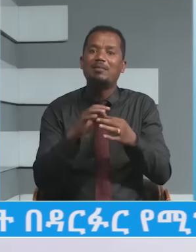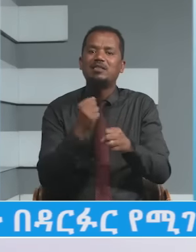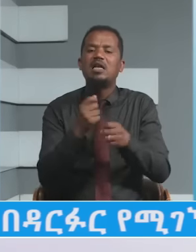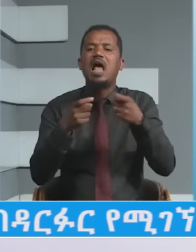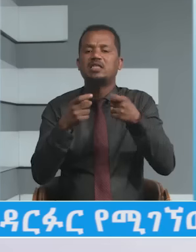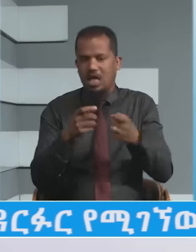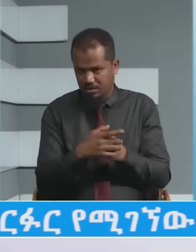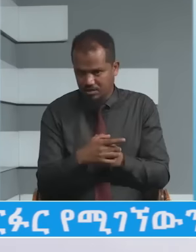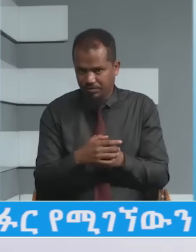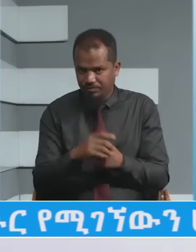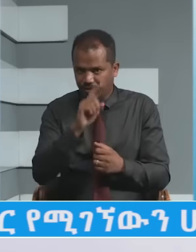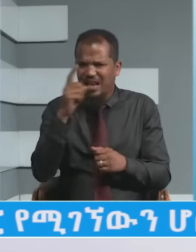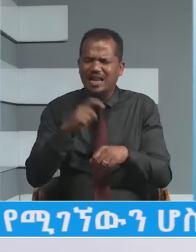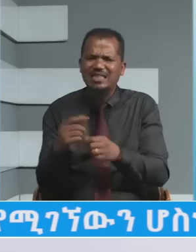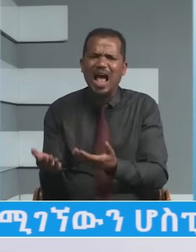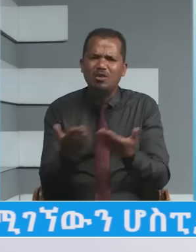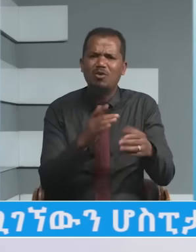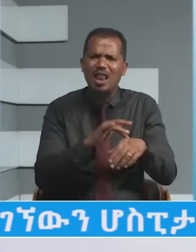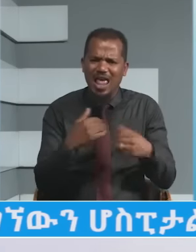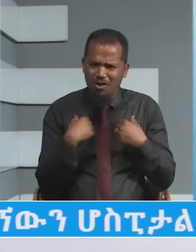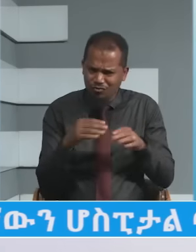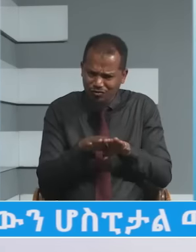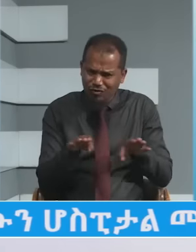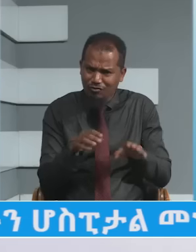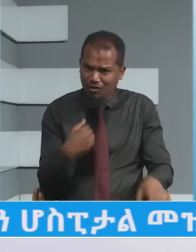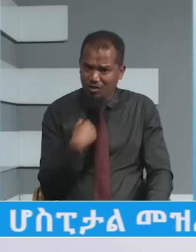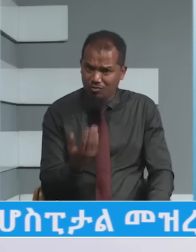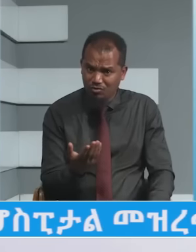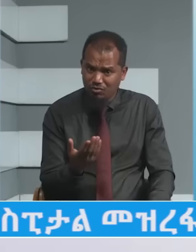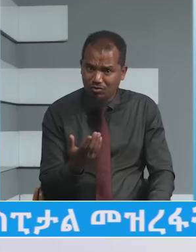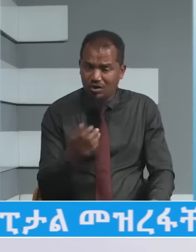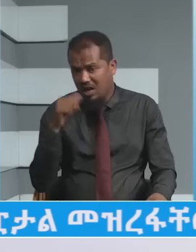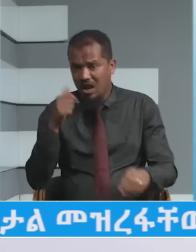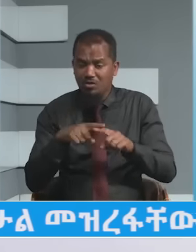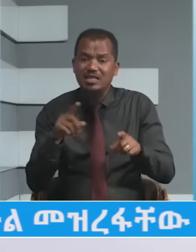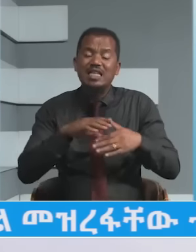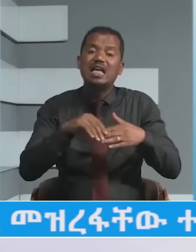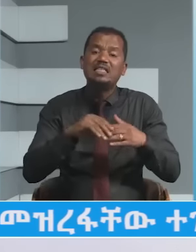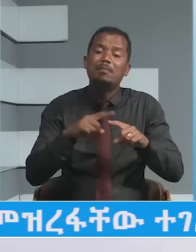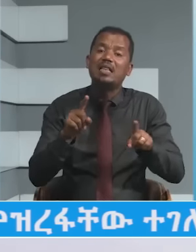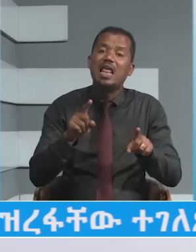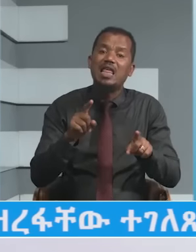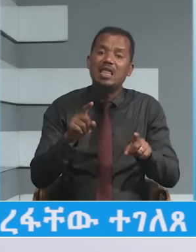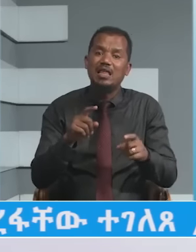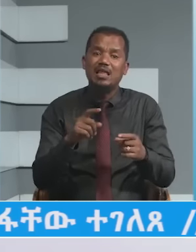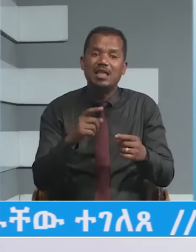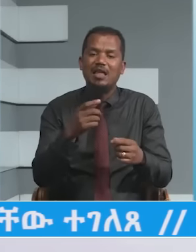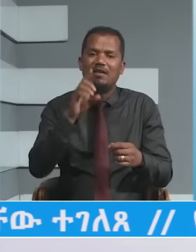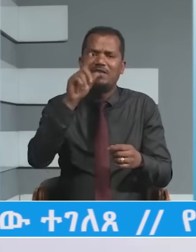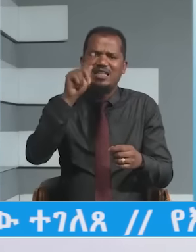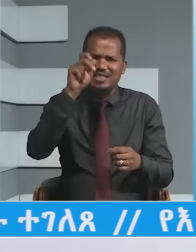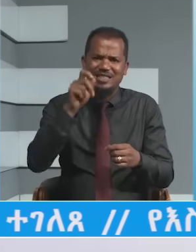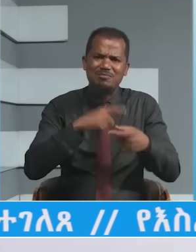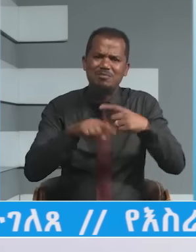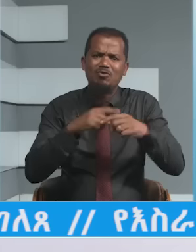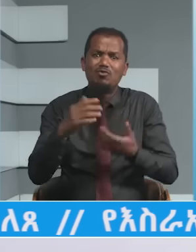ስራ አስኪያጅ ናቸው። አንዳንዴ አቅርቦት ላይ የሚፈጠሩ ጋፖች አሉ። ሌላው ግን የገንዘብ በተለይ እነዚህ በሪቮልቪንግ ፈንድ